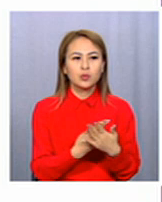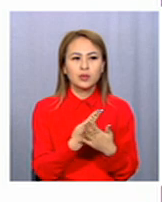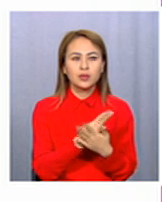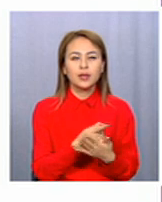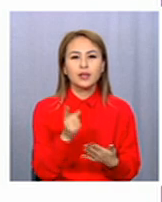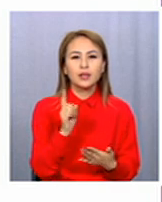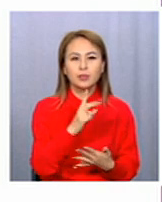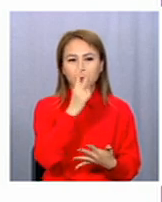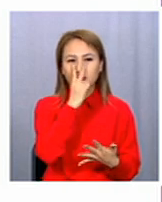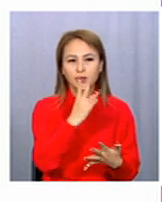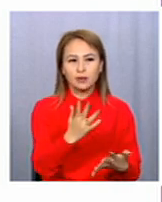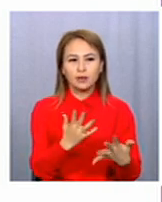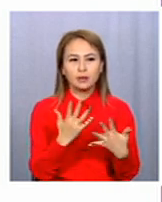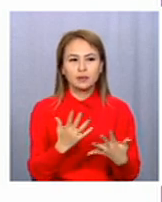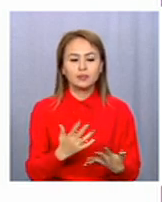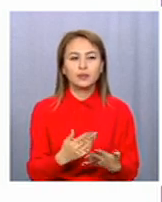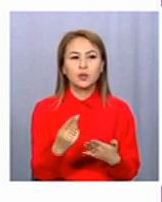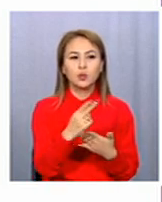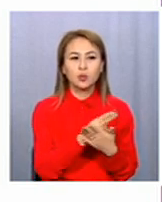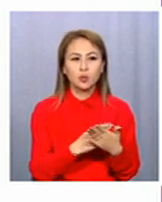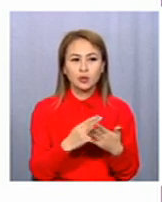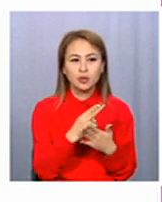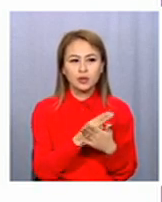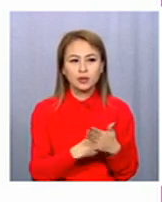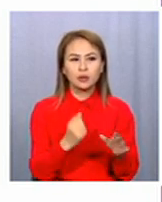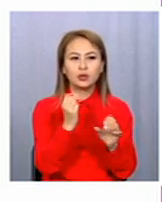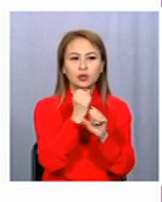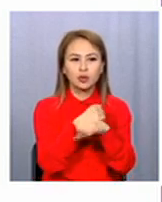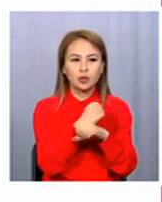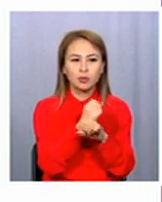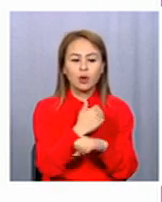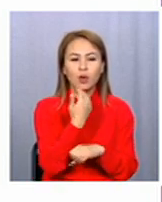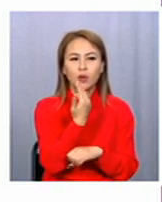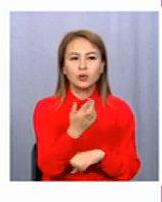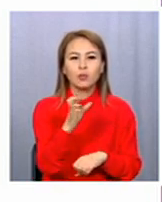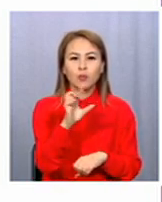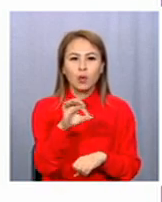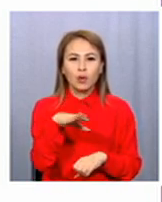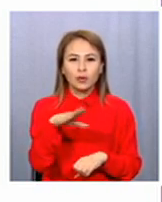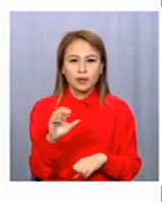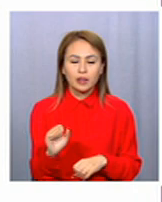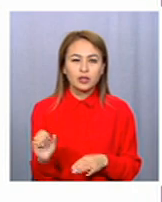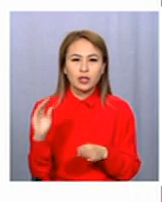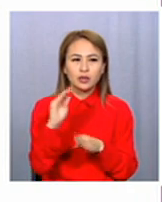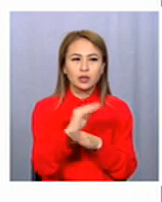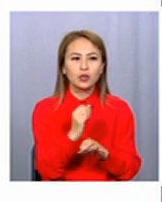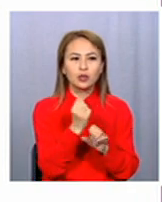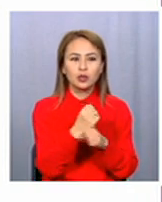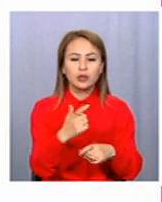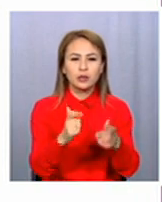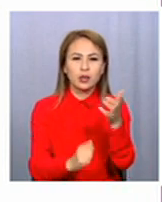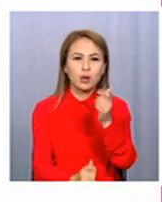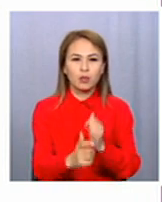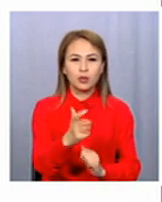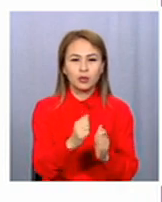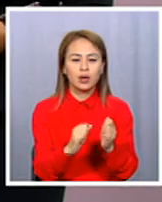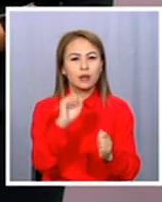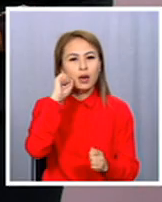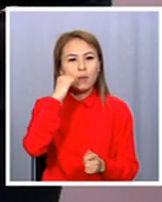бейнеленген? Суретте түйе мен оның ботасы және түйе сауып отырған апа